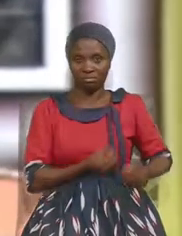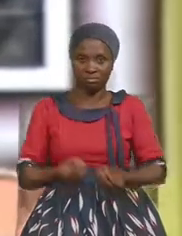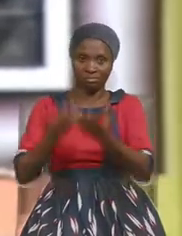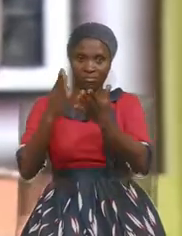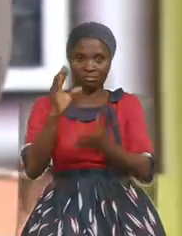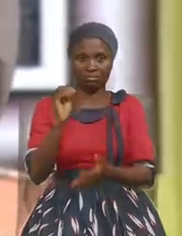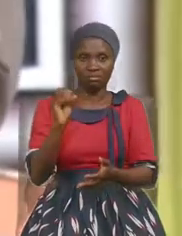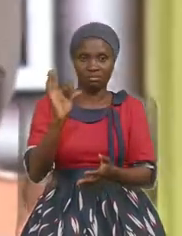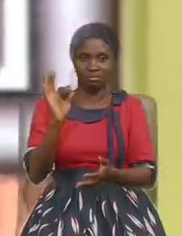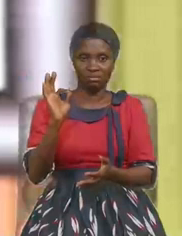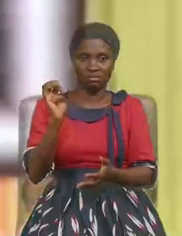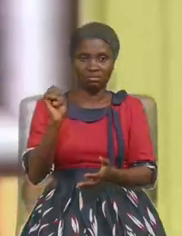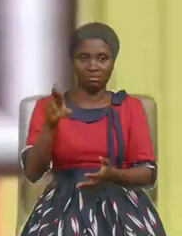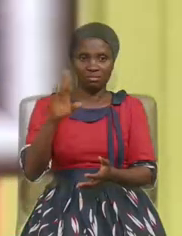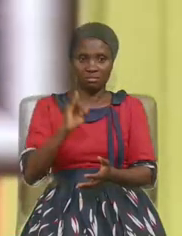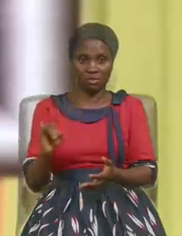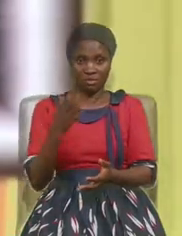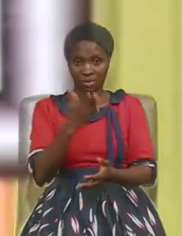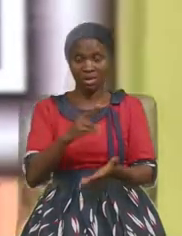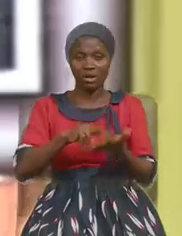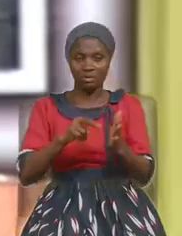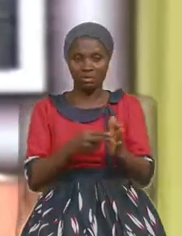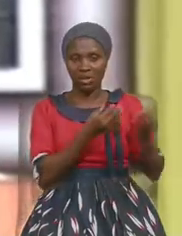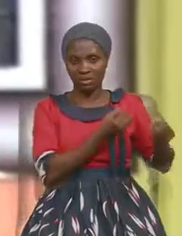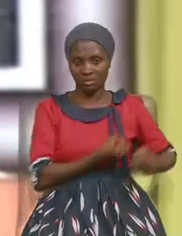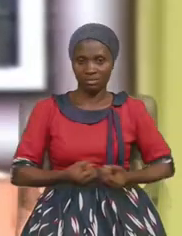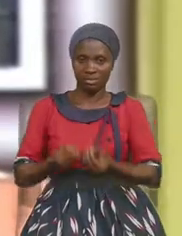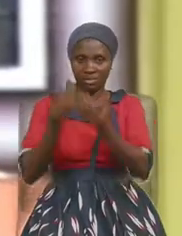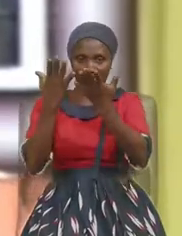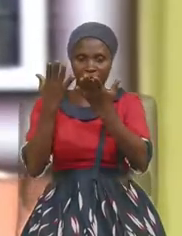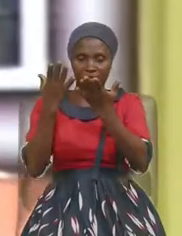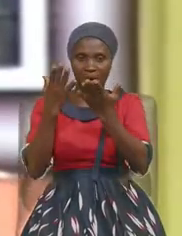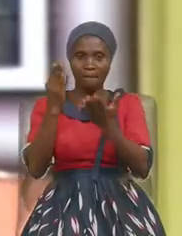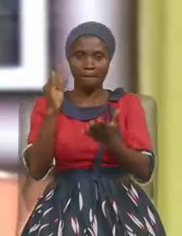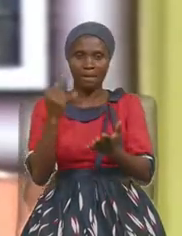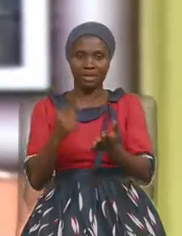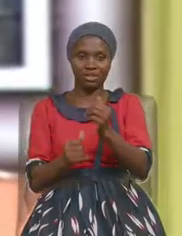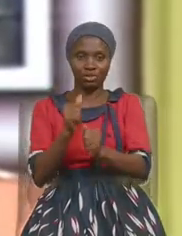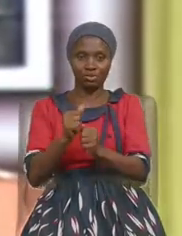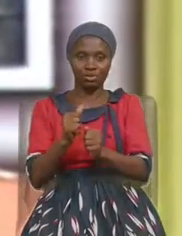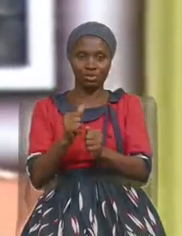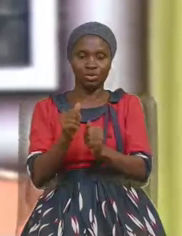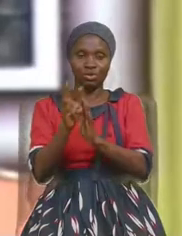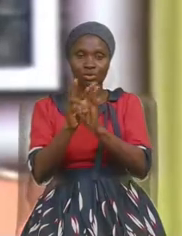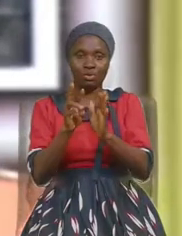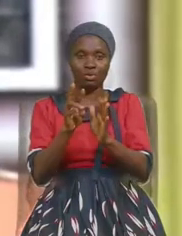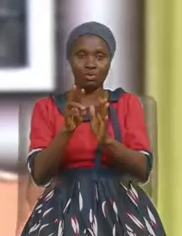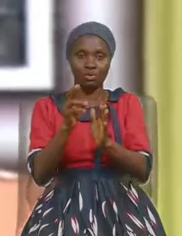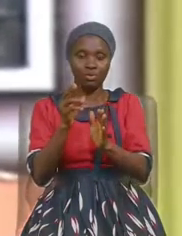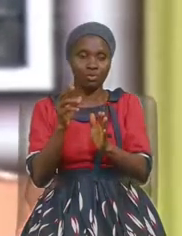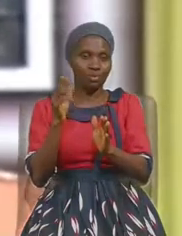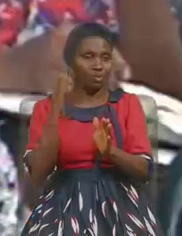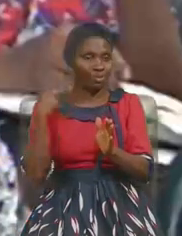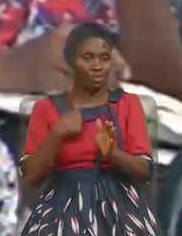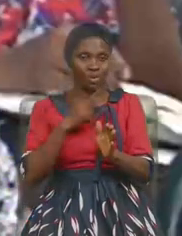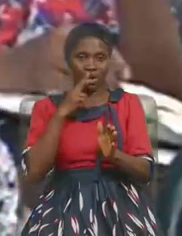L'offrande, ces sacrifices, c'est en vertu de cette volonté que nous sommes sanctifiés par l'offrande du